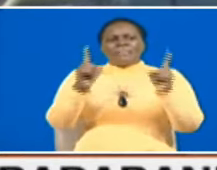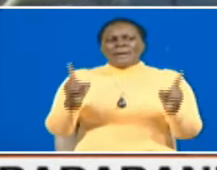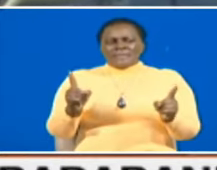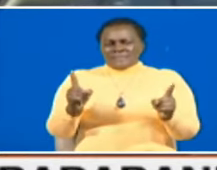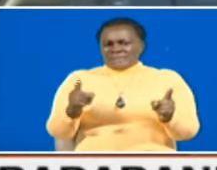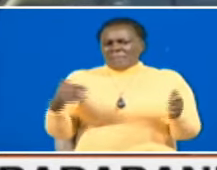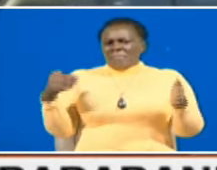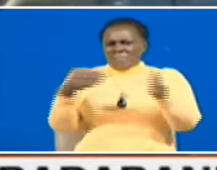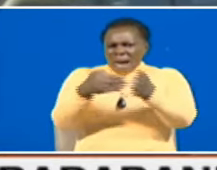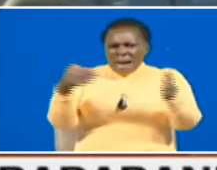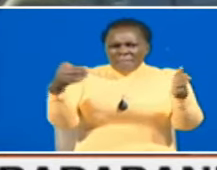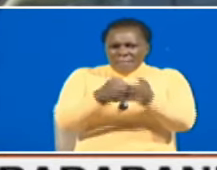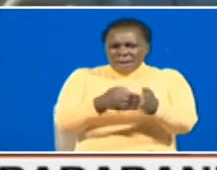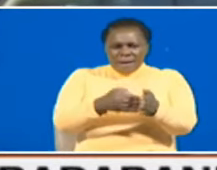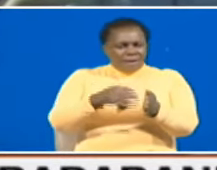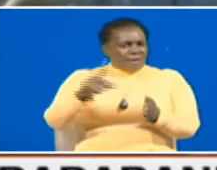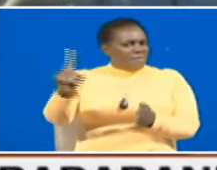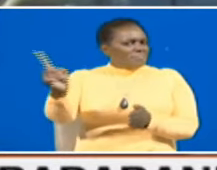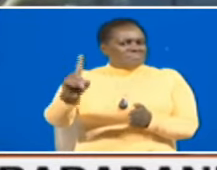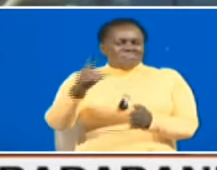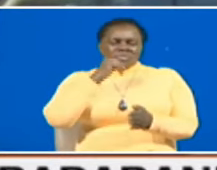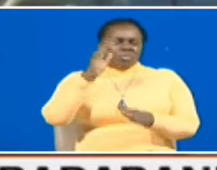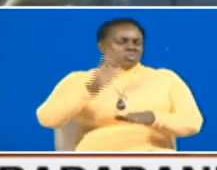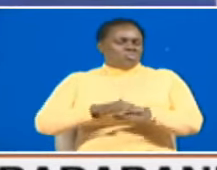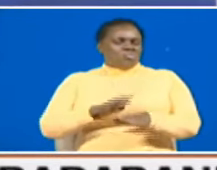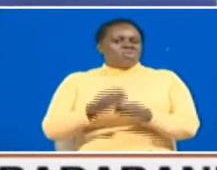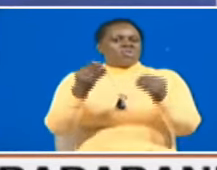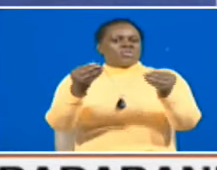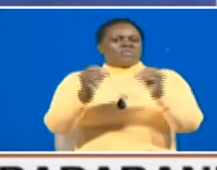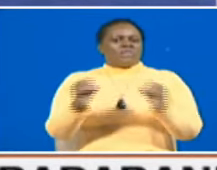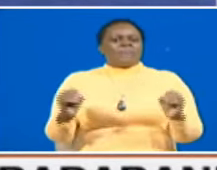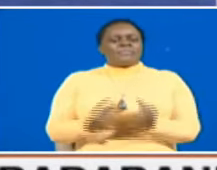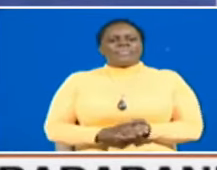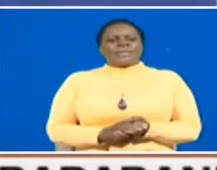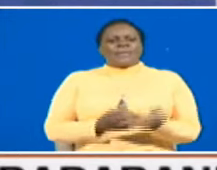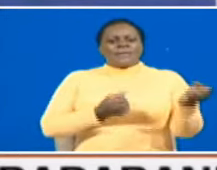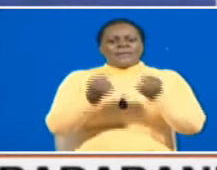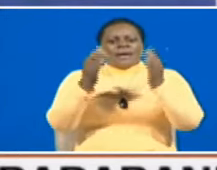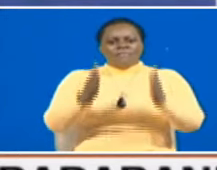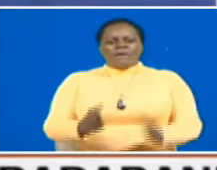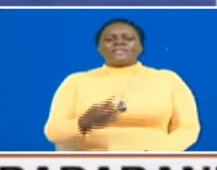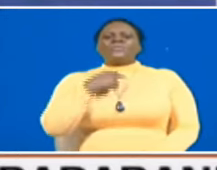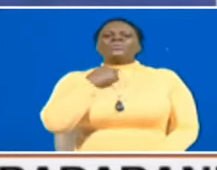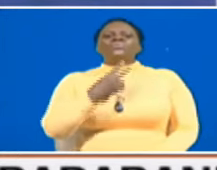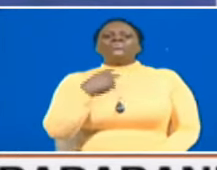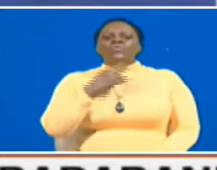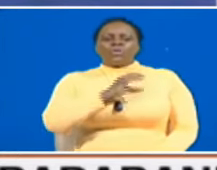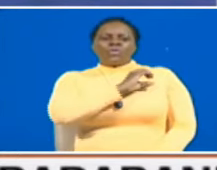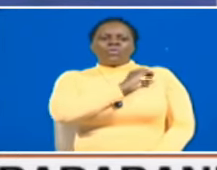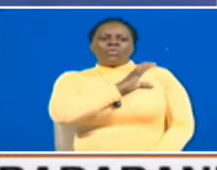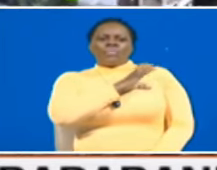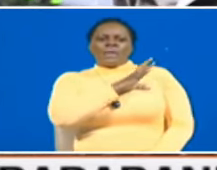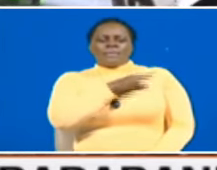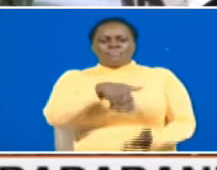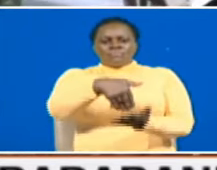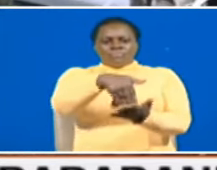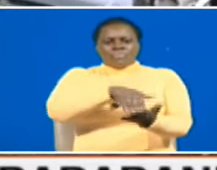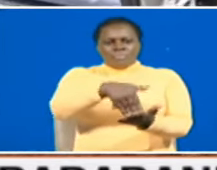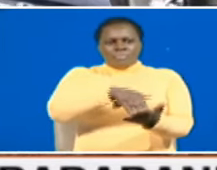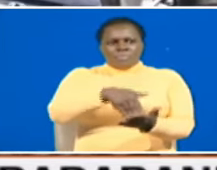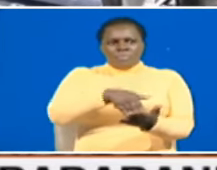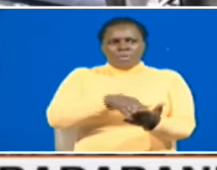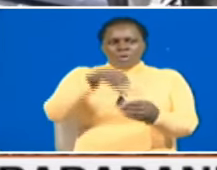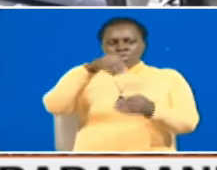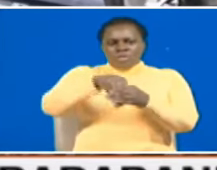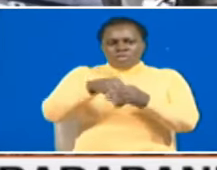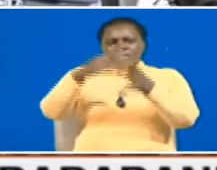mambo kusema hii gari na aina hii, hiyo sio suruhu. Chama cha madereva nchini Kenya wamelalamika kuhusu utepetevu ulioko